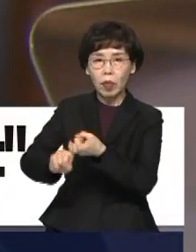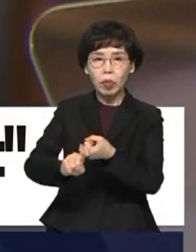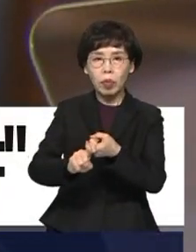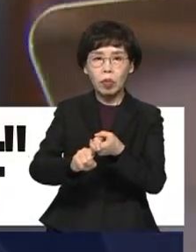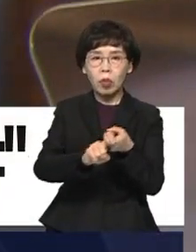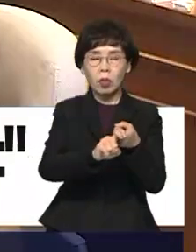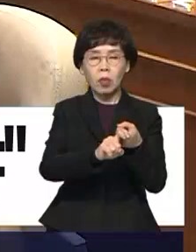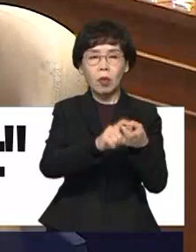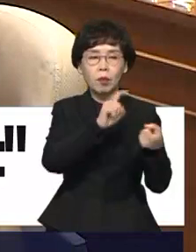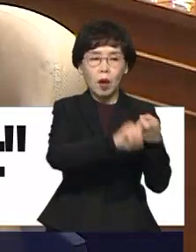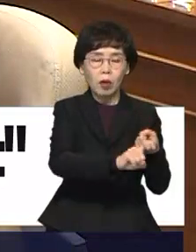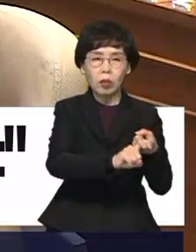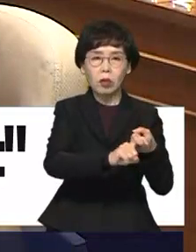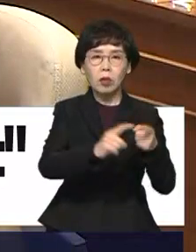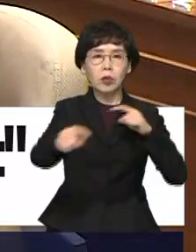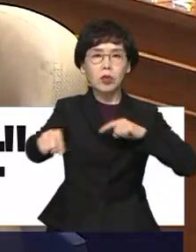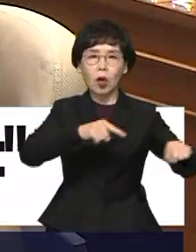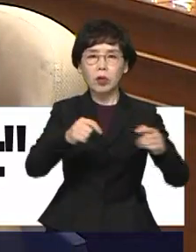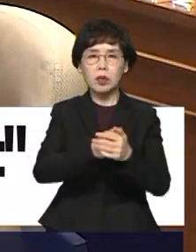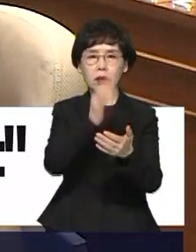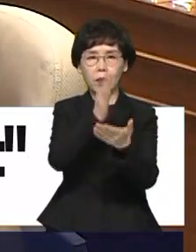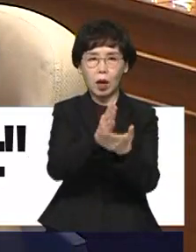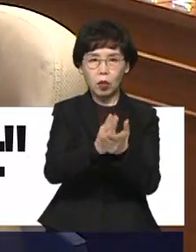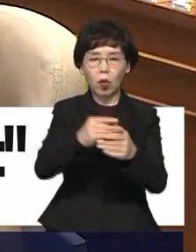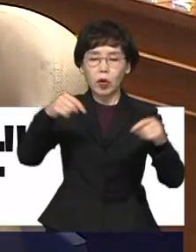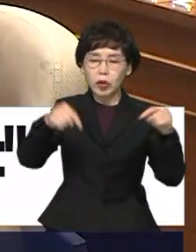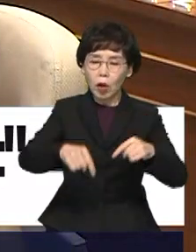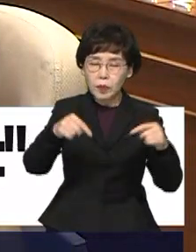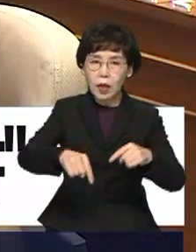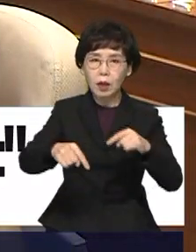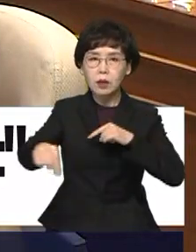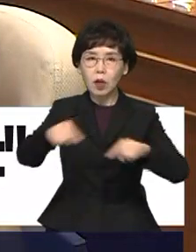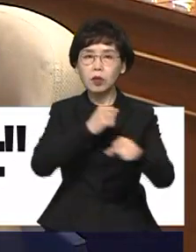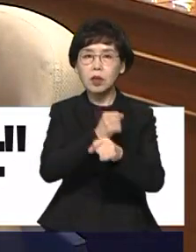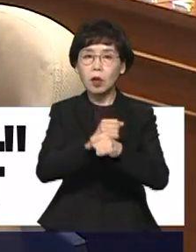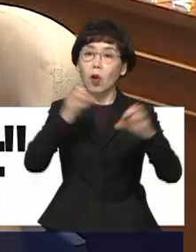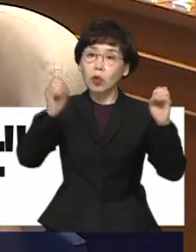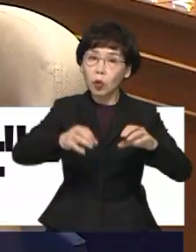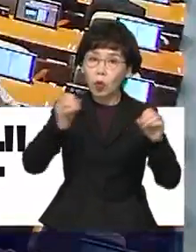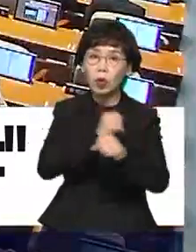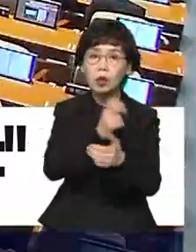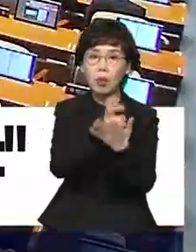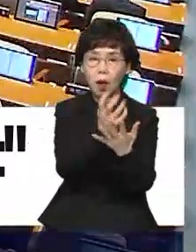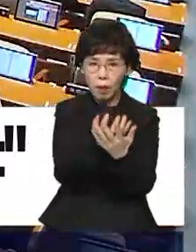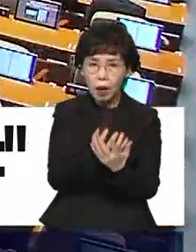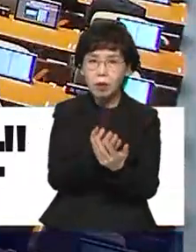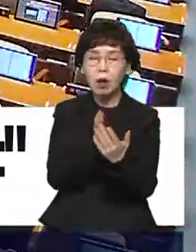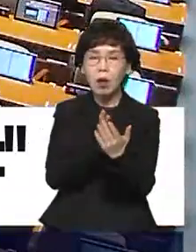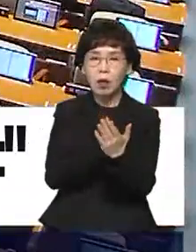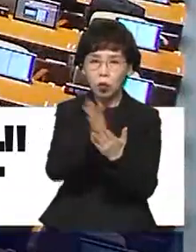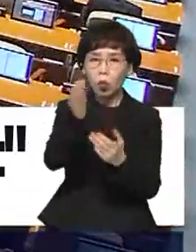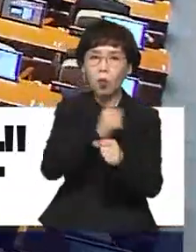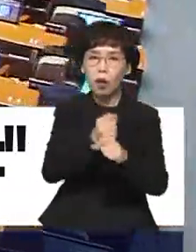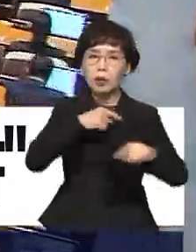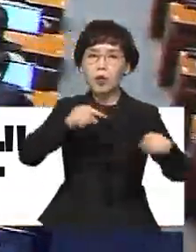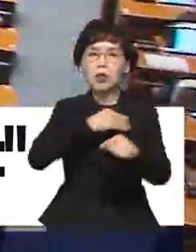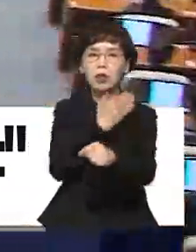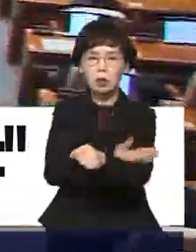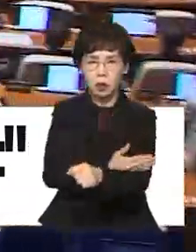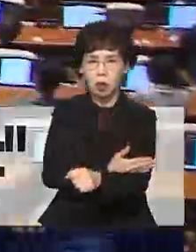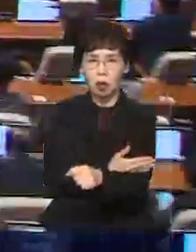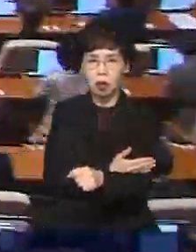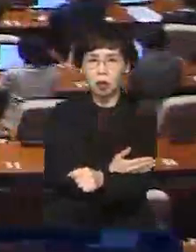팬덤 정치의 위협에 맞서 협상과 타협의 정신을 복원하고 토론을 통해 법안을 처리하는 정치적 능력을 키워야